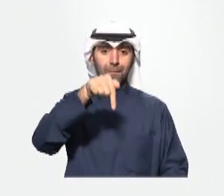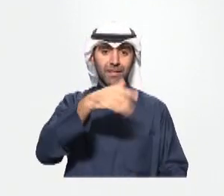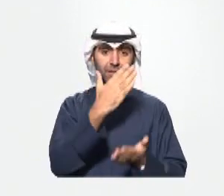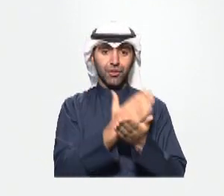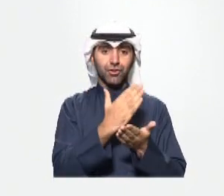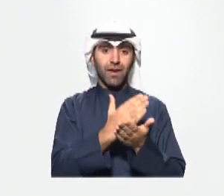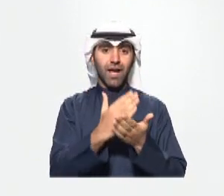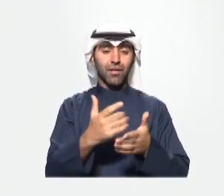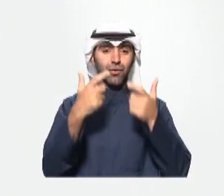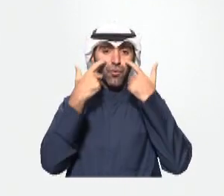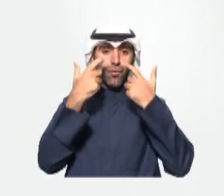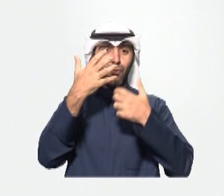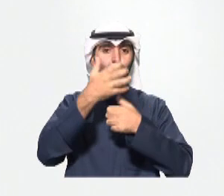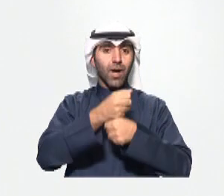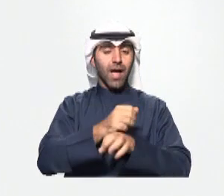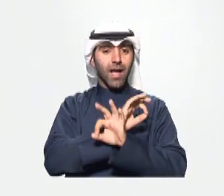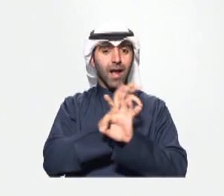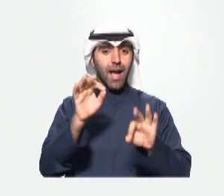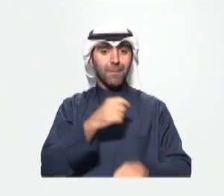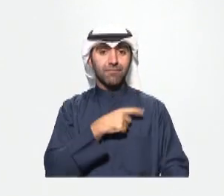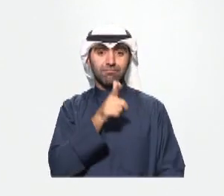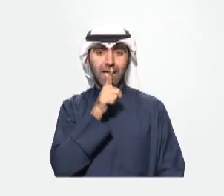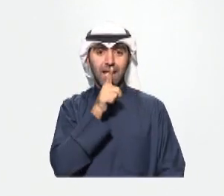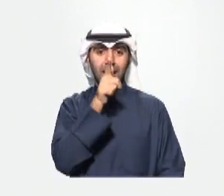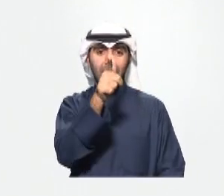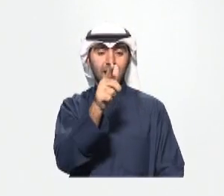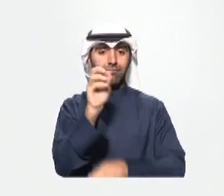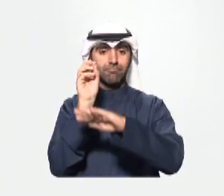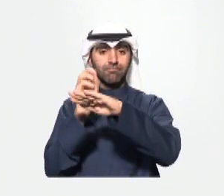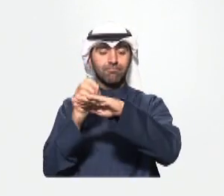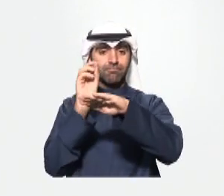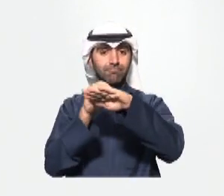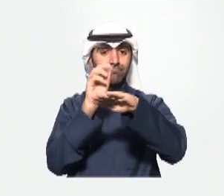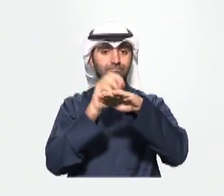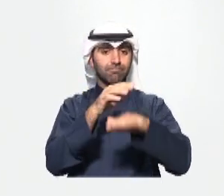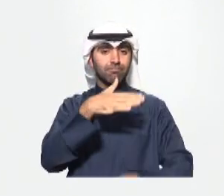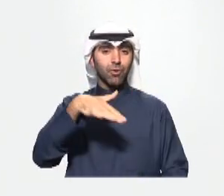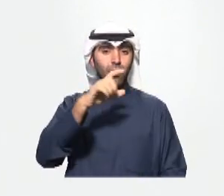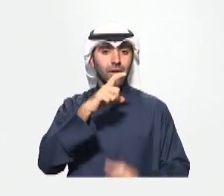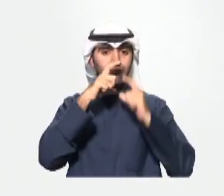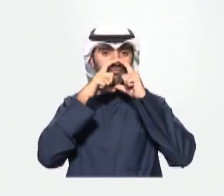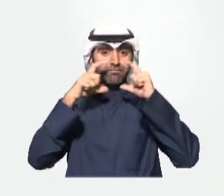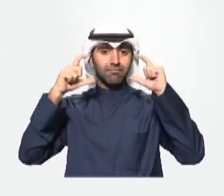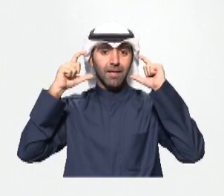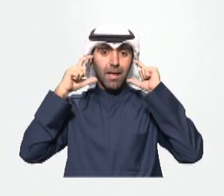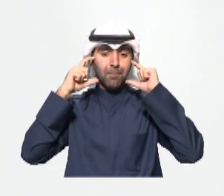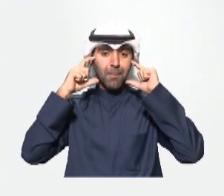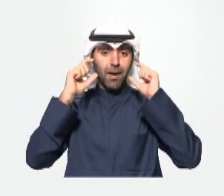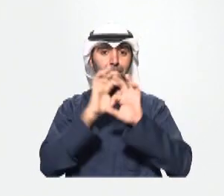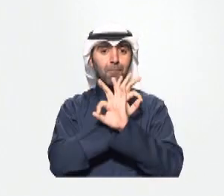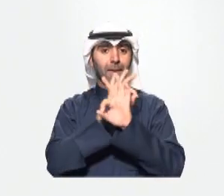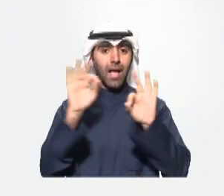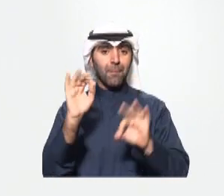بها والتي ننصح بالمداومة عليها، سواء للي أخذ التطعيم واللي ما أخذ التطعيم حتى الآن.